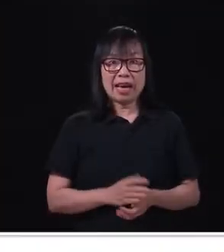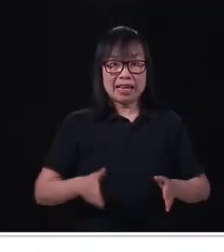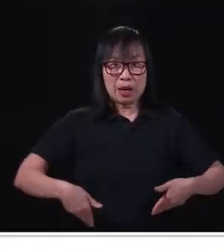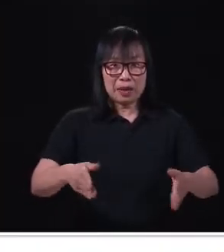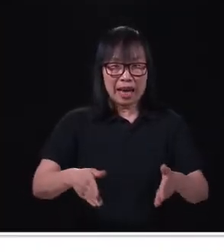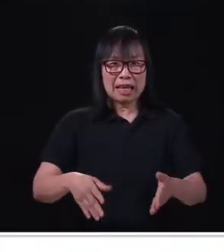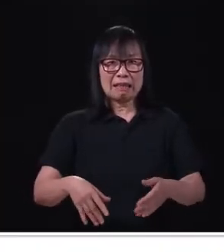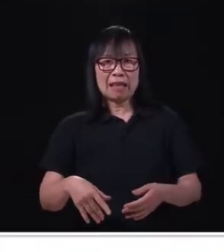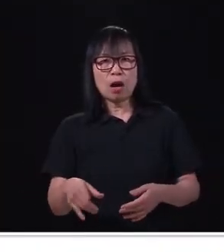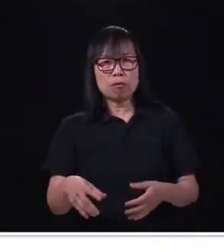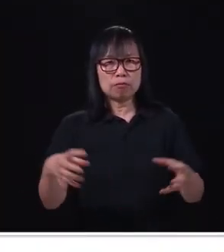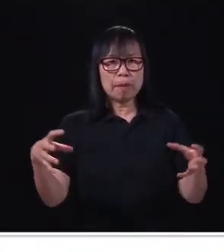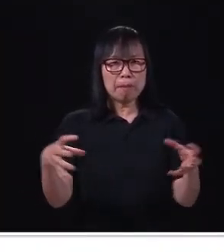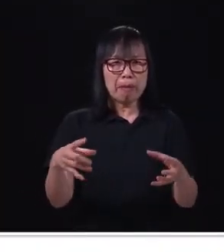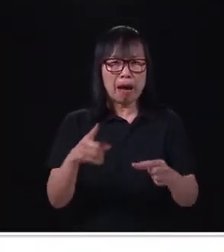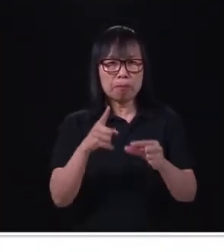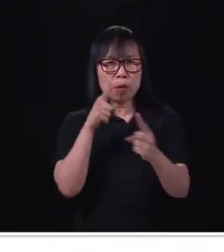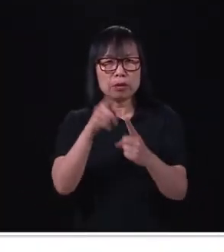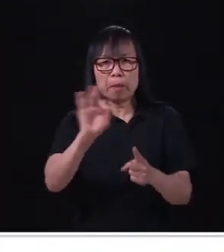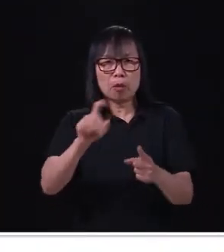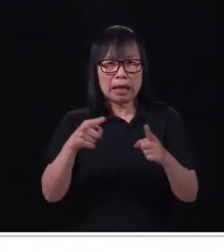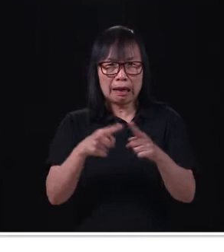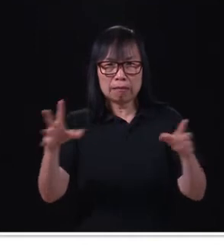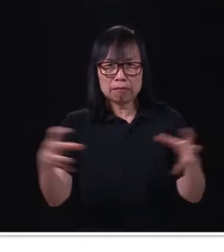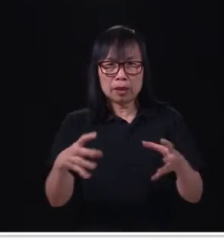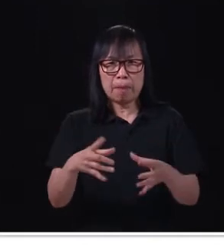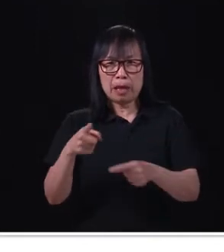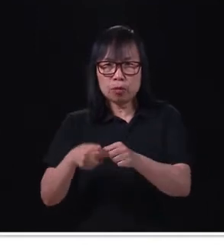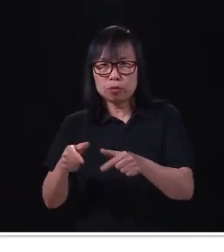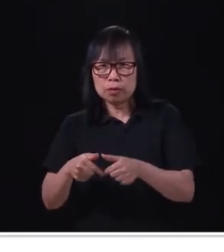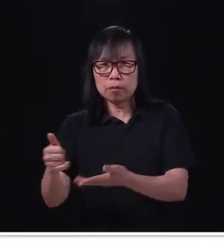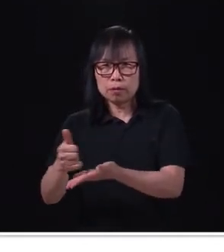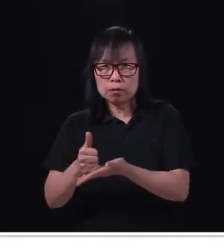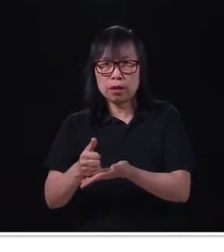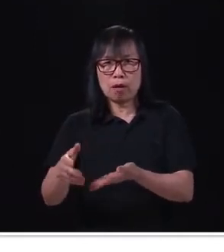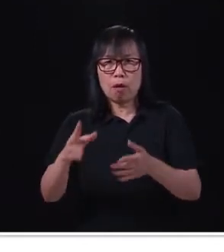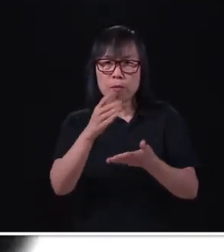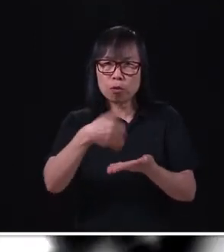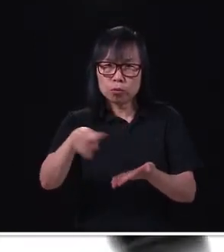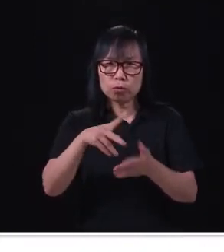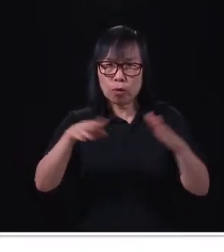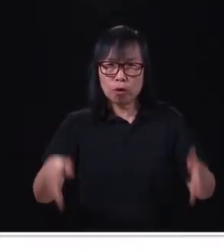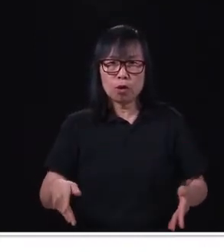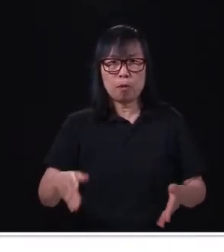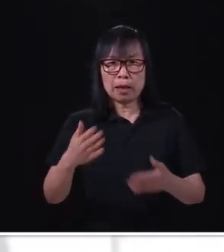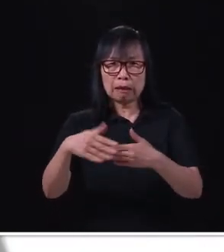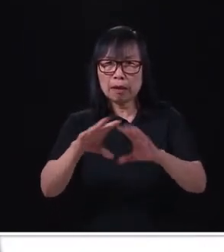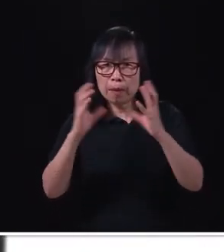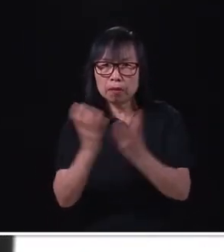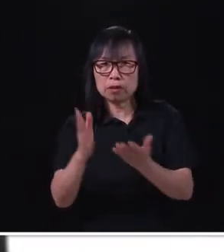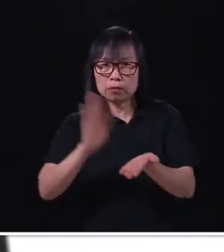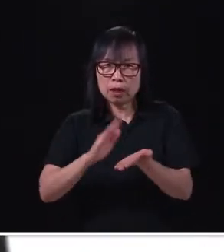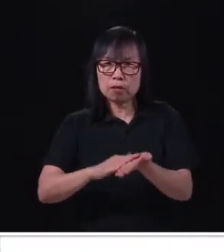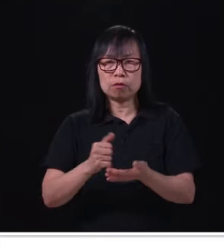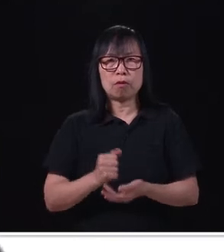由街头柴娃娃咁一齐跳下舞，到受社区组织欣赏，正式上舞台表演，再得到群众认同